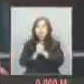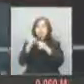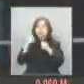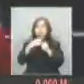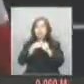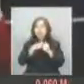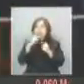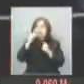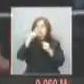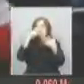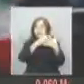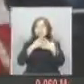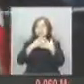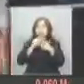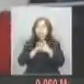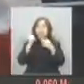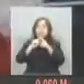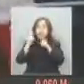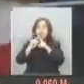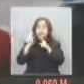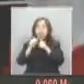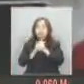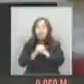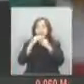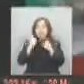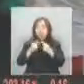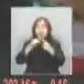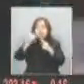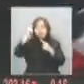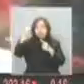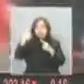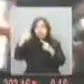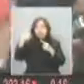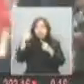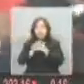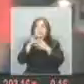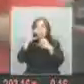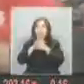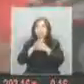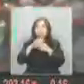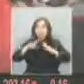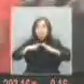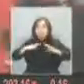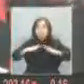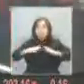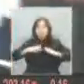สหรฐอเมริกาวัที่ 7 พฤษภาคมนี้ลาสุด Alex Arisa ควรสุดแลสภาพรางกายของปะเกี